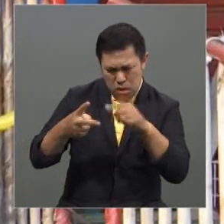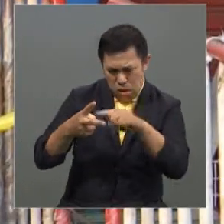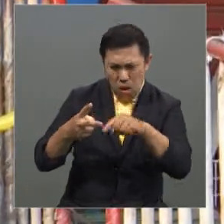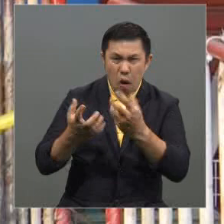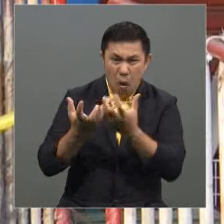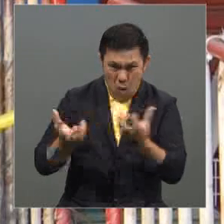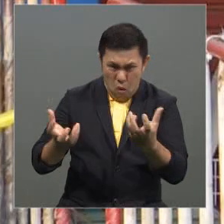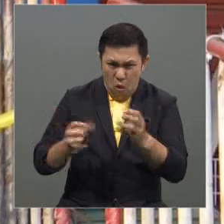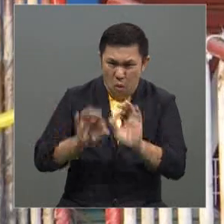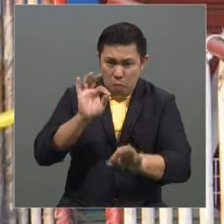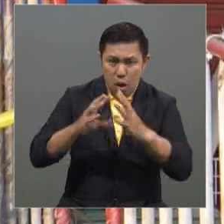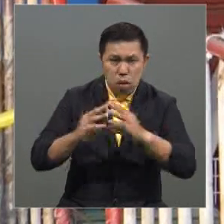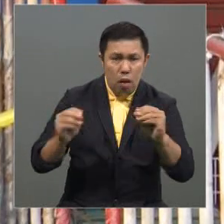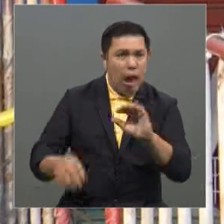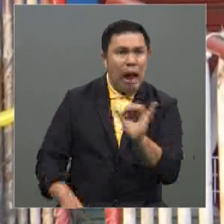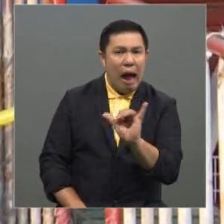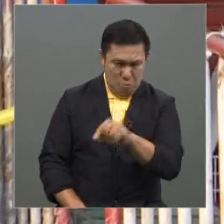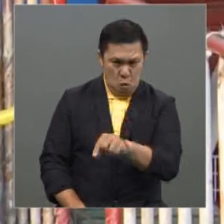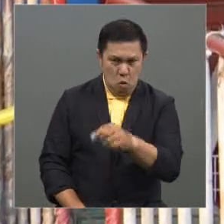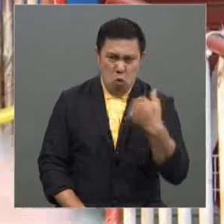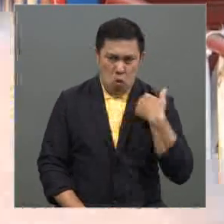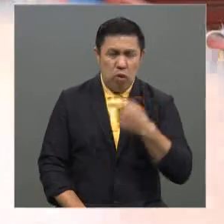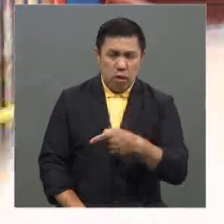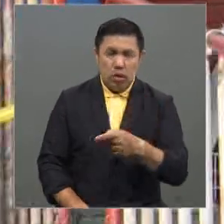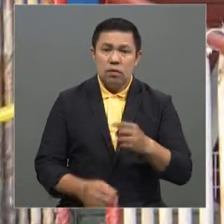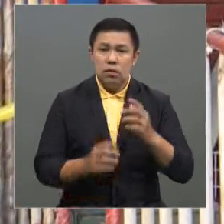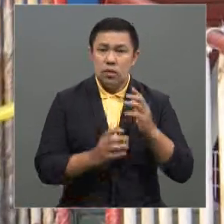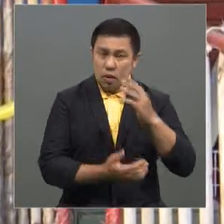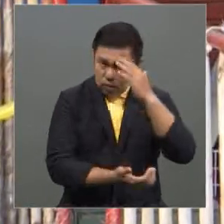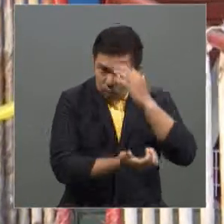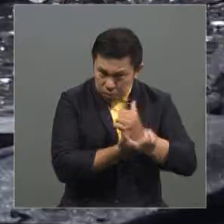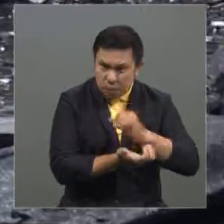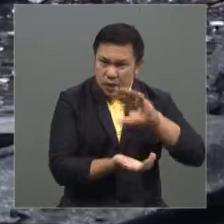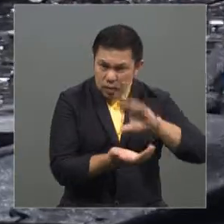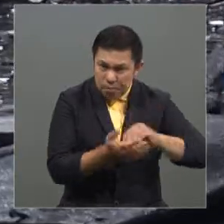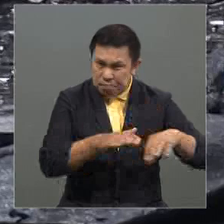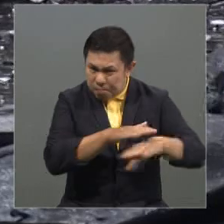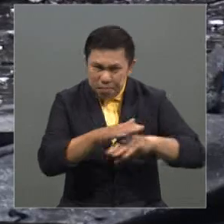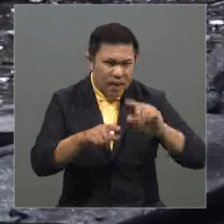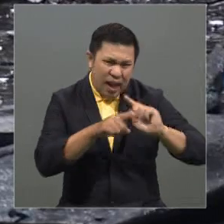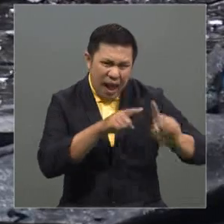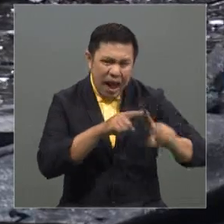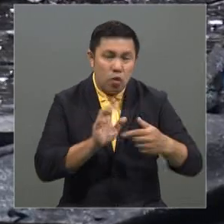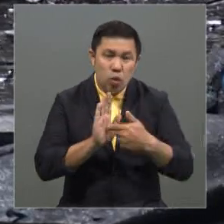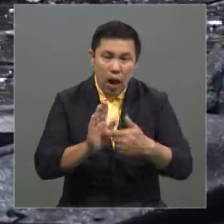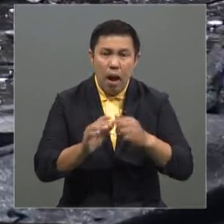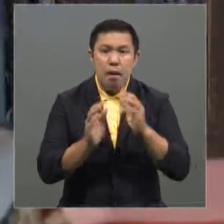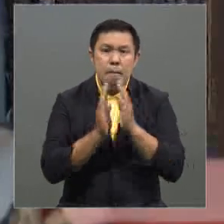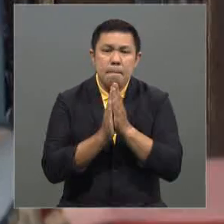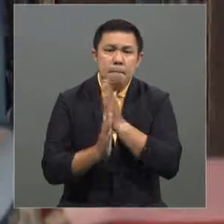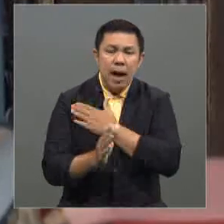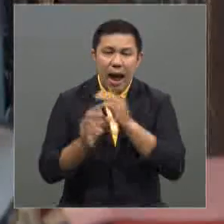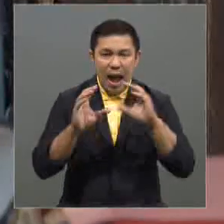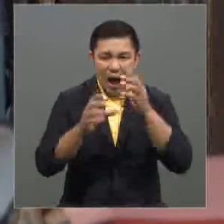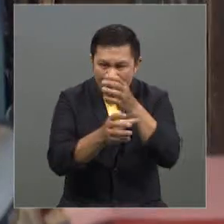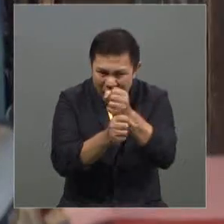เชื้อเพลิงหลงเหลืออยู่นอกจากนี้เจ้าหน้าที่พิสูจน์หลักฐานได้เก็บขยะหลักฐานที่พบในที่เกิดเหตุนะคะอย่างเช่นหิ้งพระพร้อมพระพุ